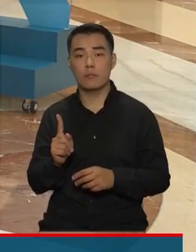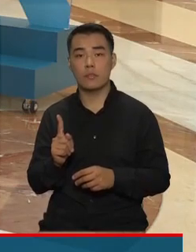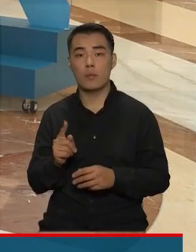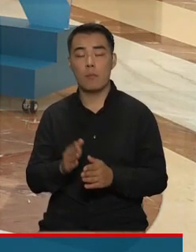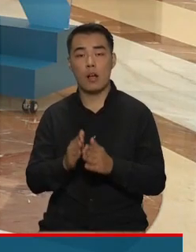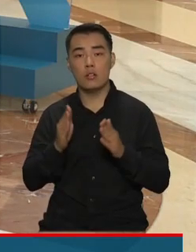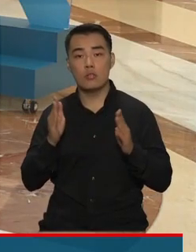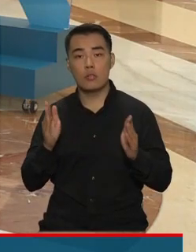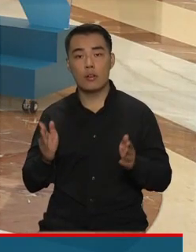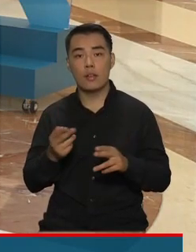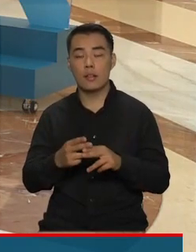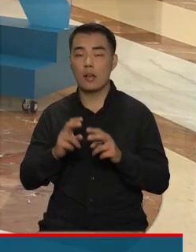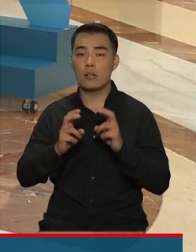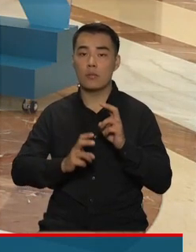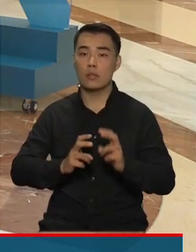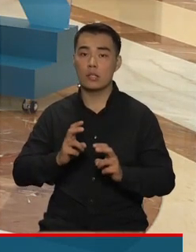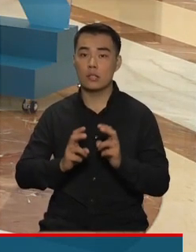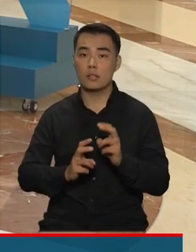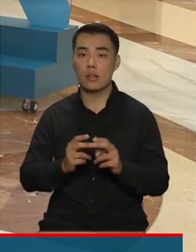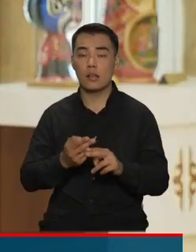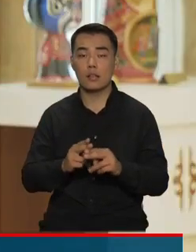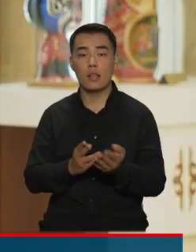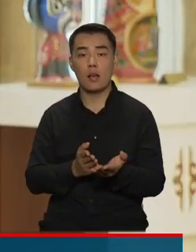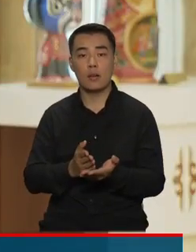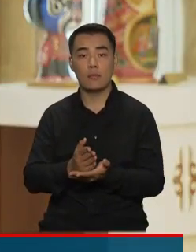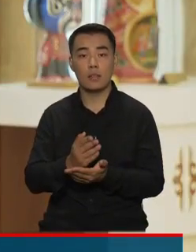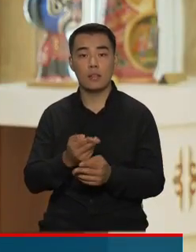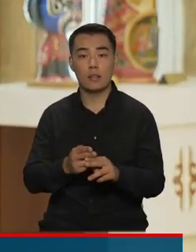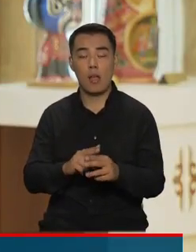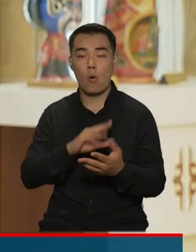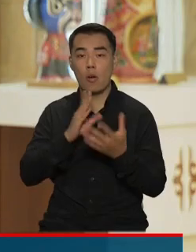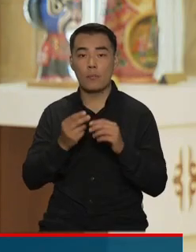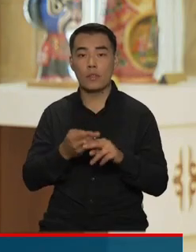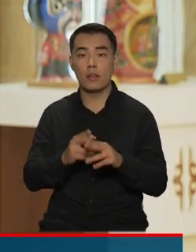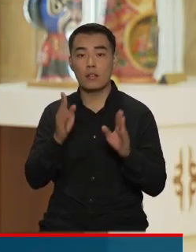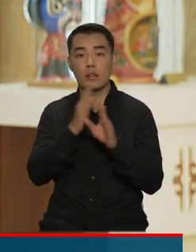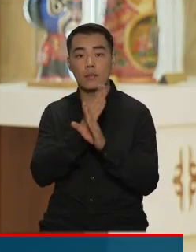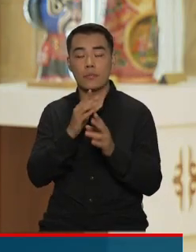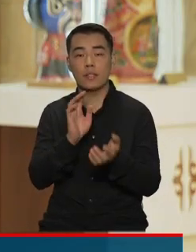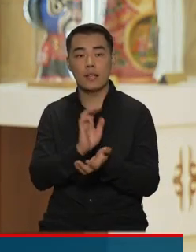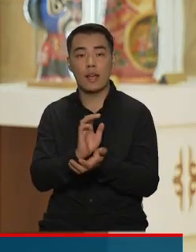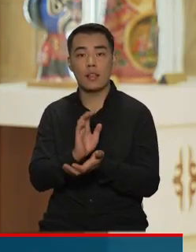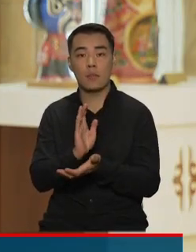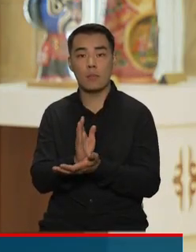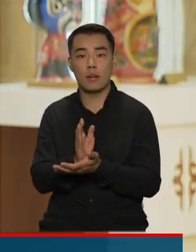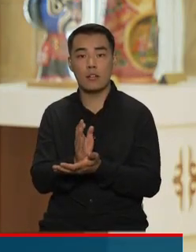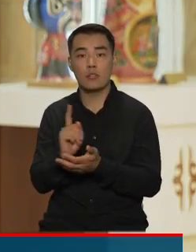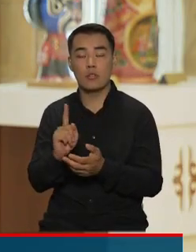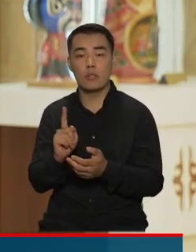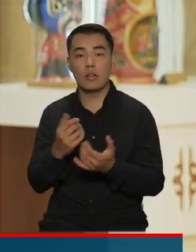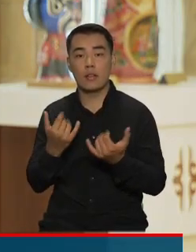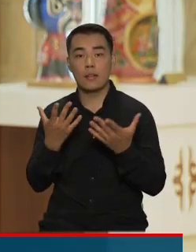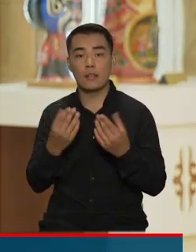ірі өндірістік мекемелер бүгінгі бізді ауамыз ластап жатқан. Бұл жөнінде